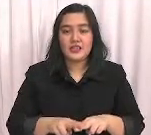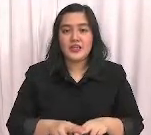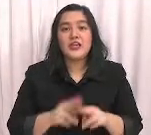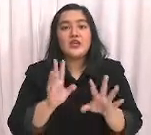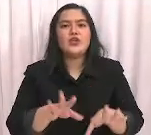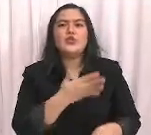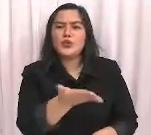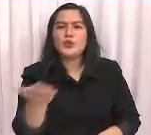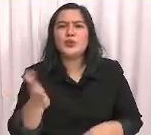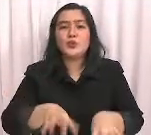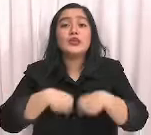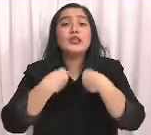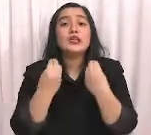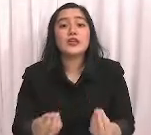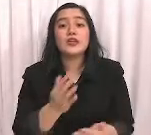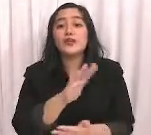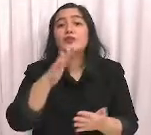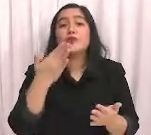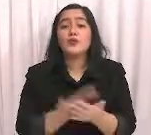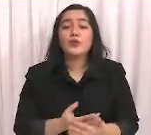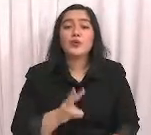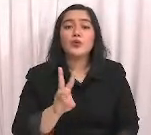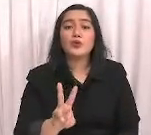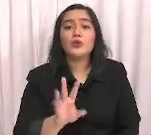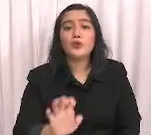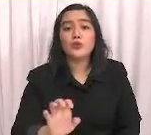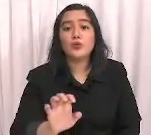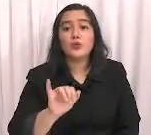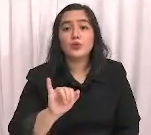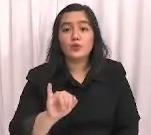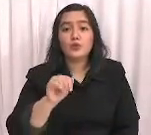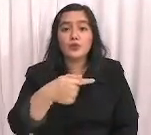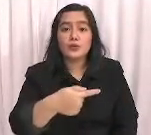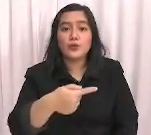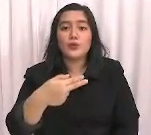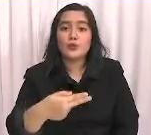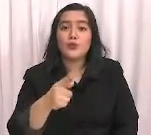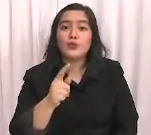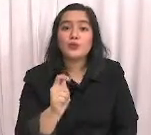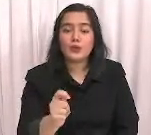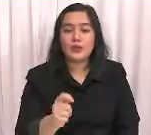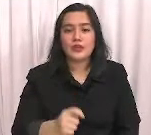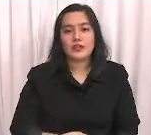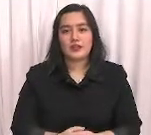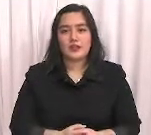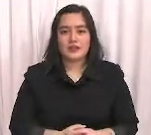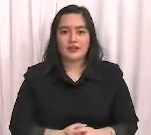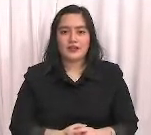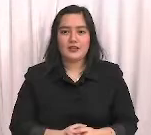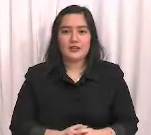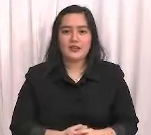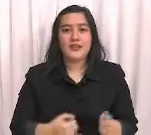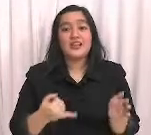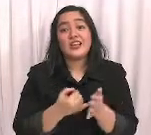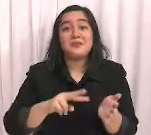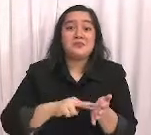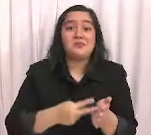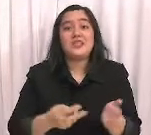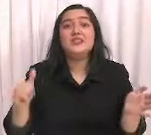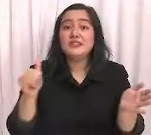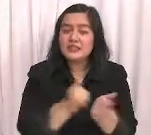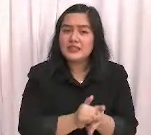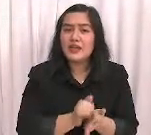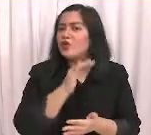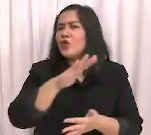weight mo. Di ba? Yung bang nag-aalanganin ka para ka naka-squat, may upuan naman para ka rin naka-squat. Pinalapat mo lang